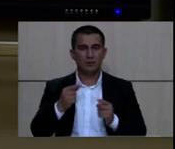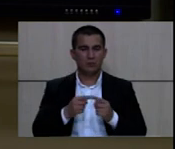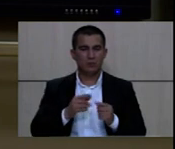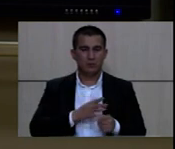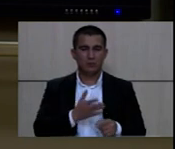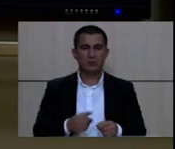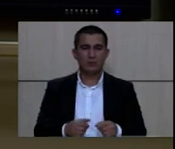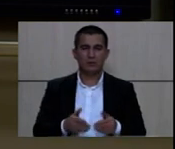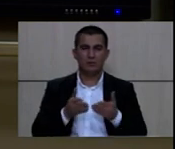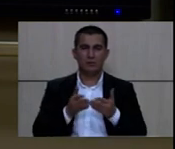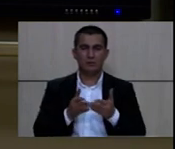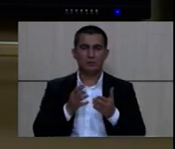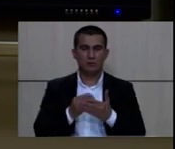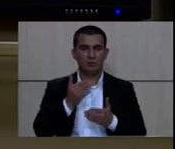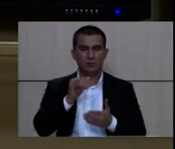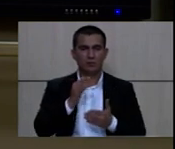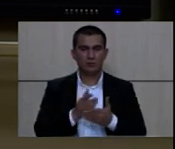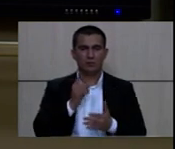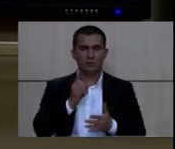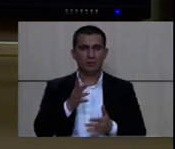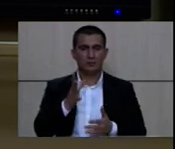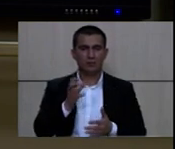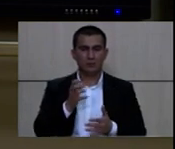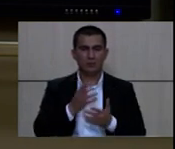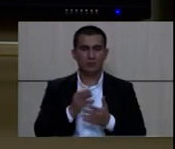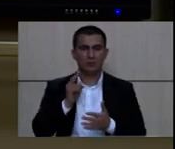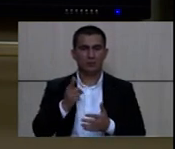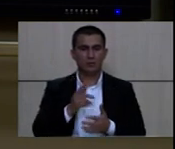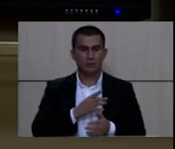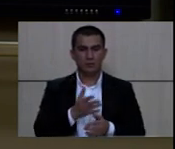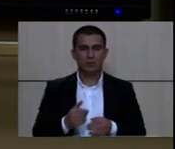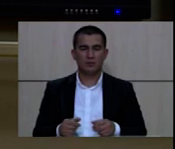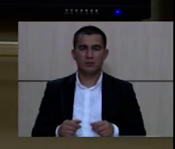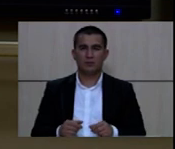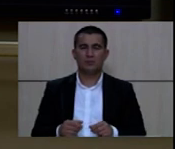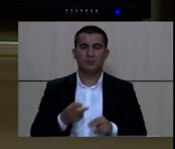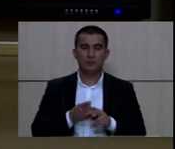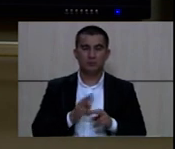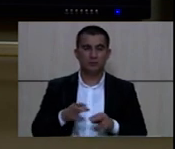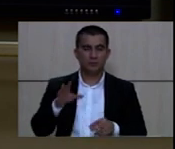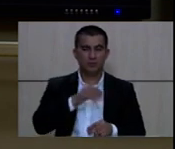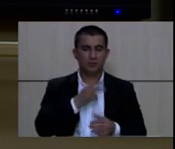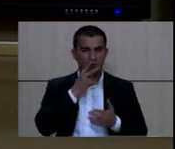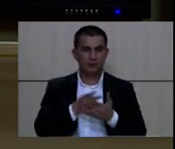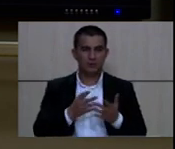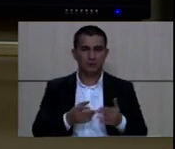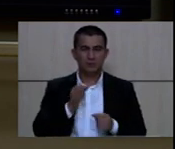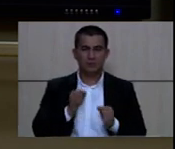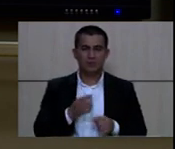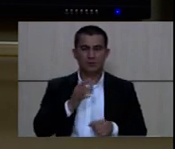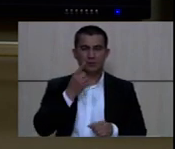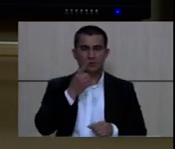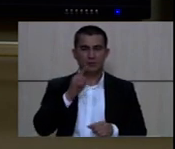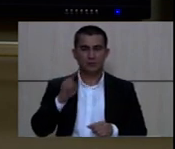Javob: qayiqning massasi 1500 kilogramga teng. Aziz o'quvchilar, buni biz qisqartirib